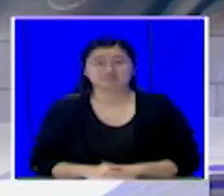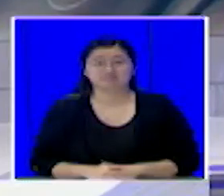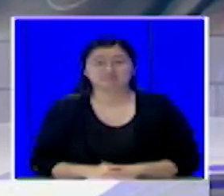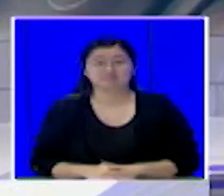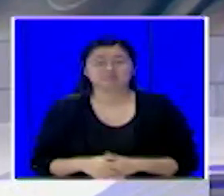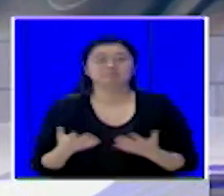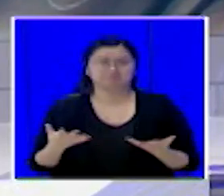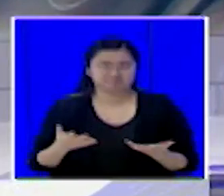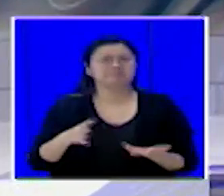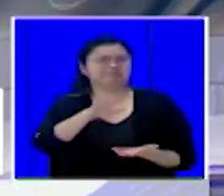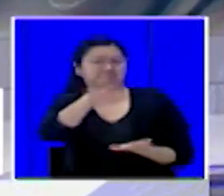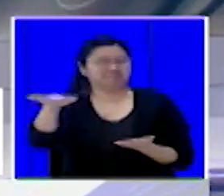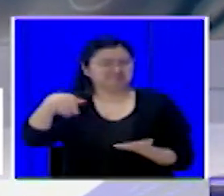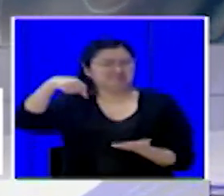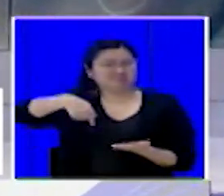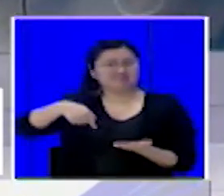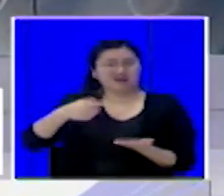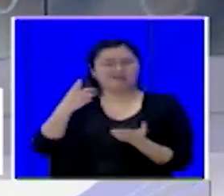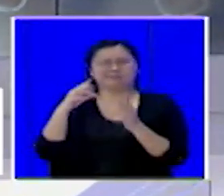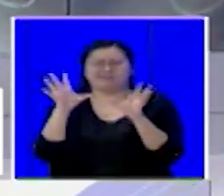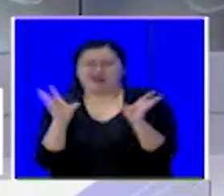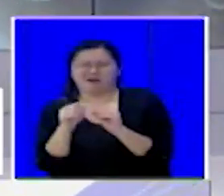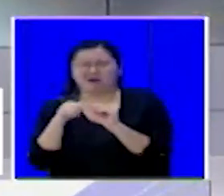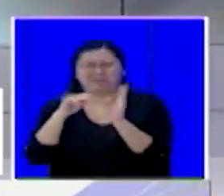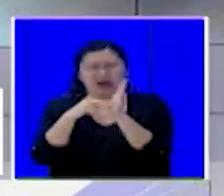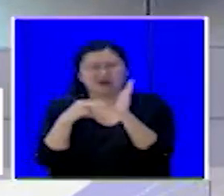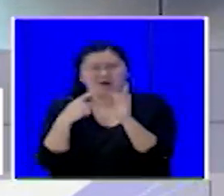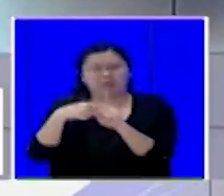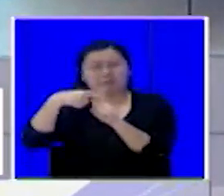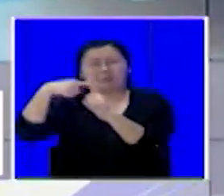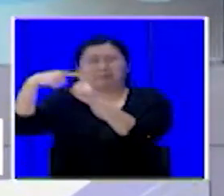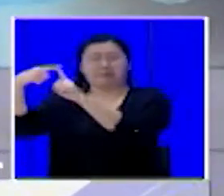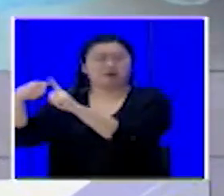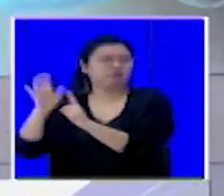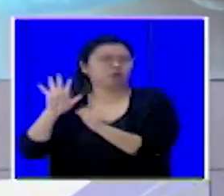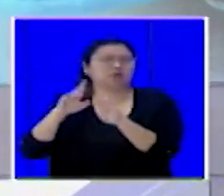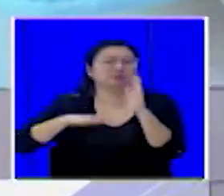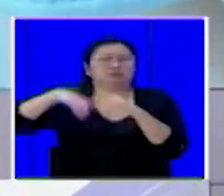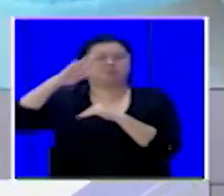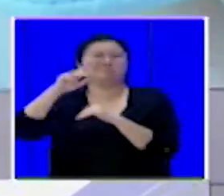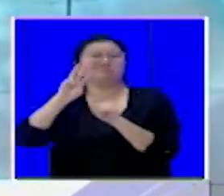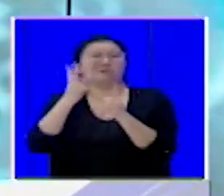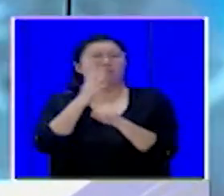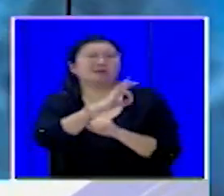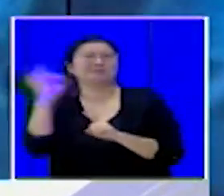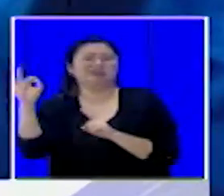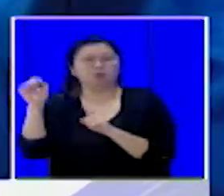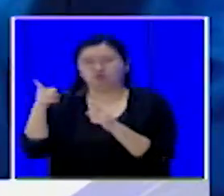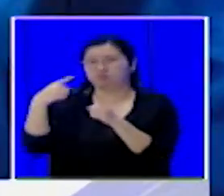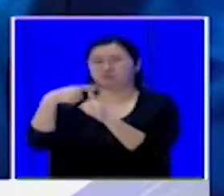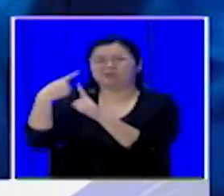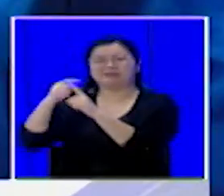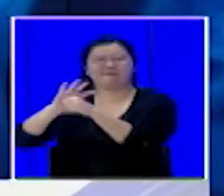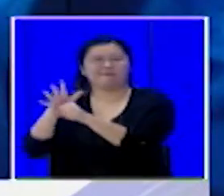Pemirsa, angka penambahan kasus COVID-19 di Indonesia kemarin mencapai lebih dari 13.000 kasus. Lonjakan kasus ini